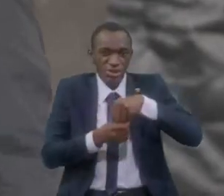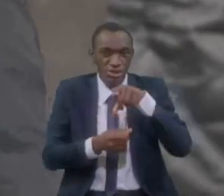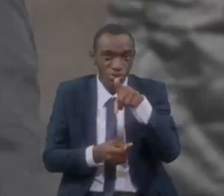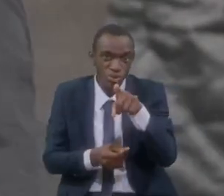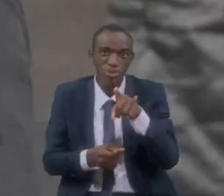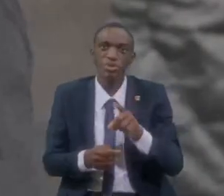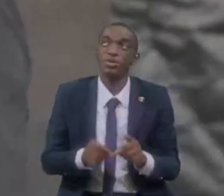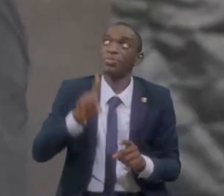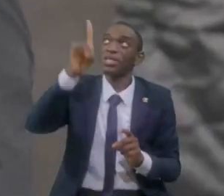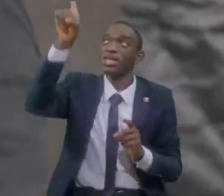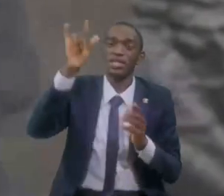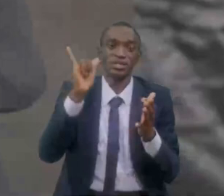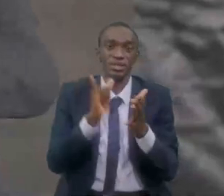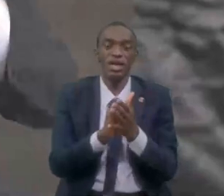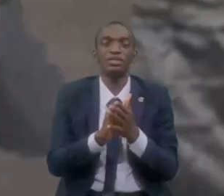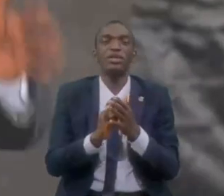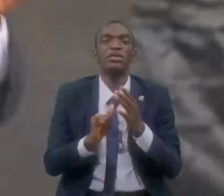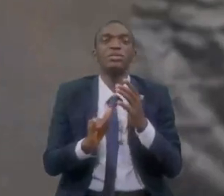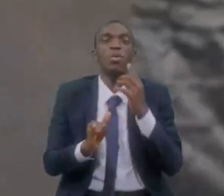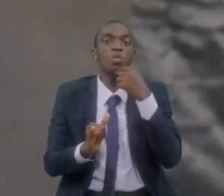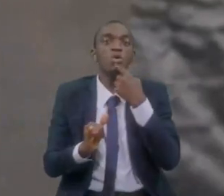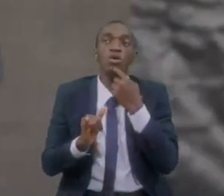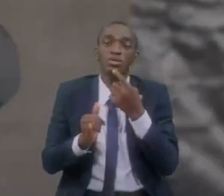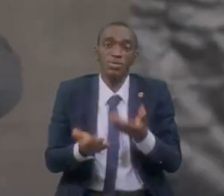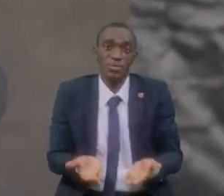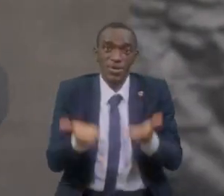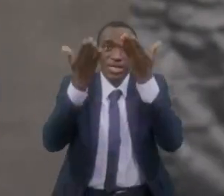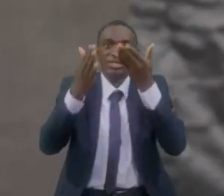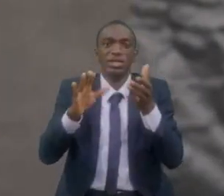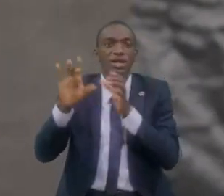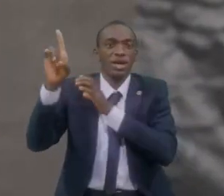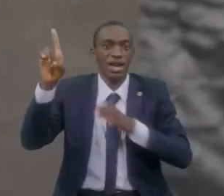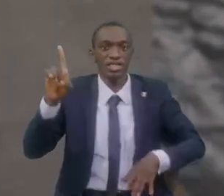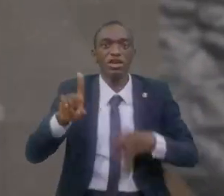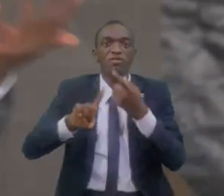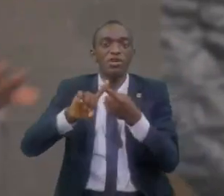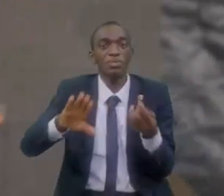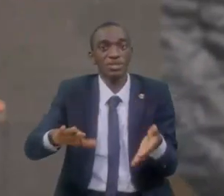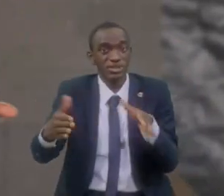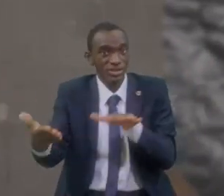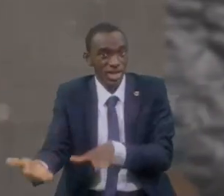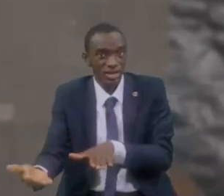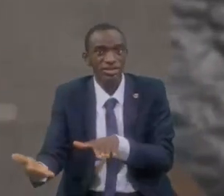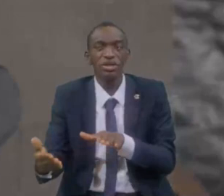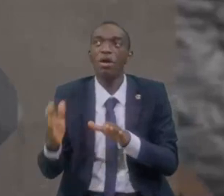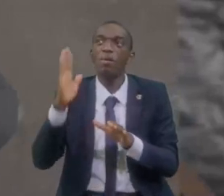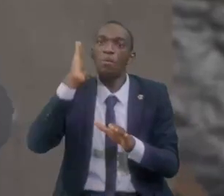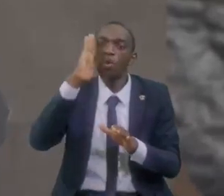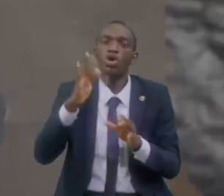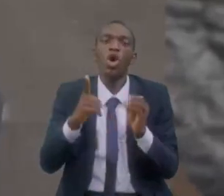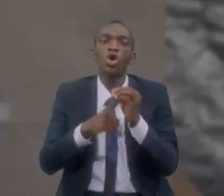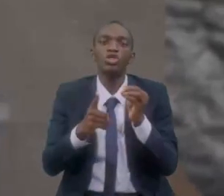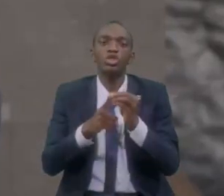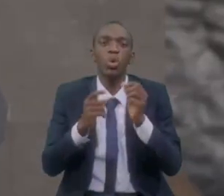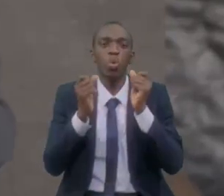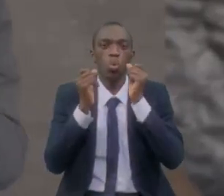celui qui a ressuscité Christ d'entre les morts rendra aussi la vie, rendra la